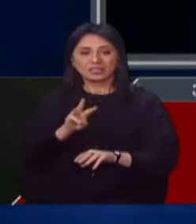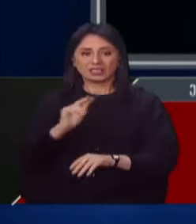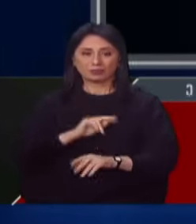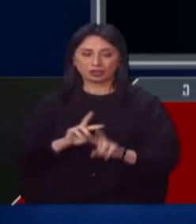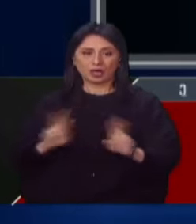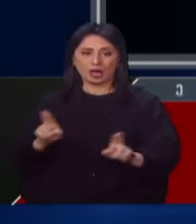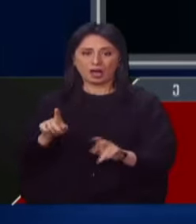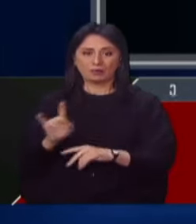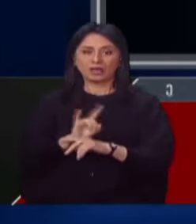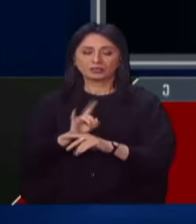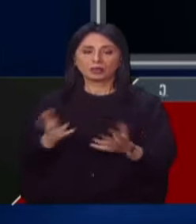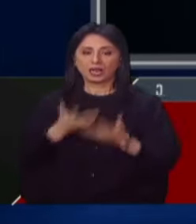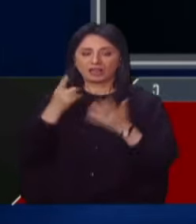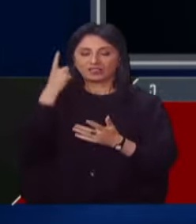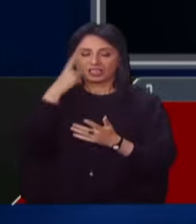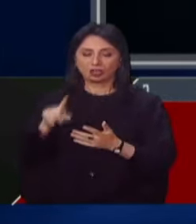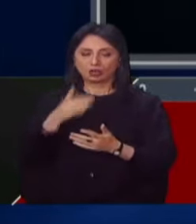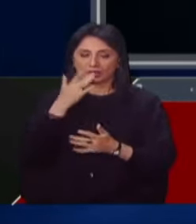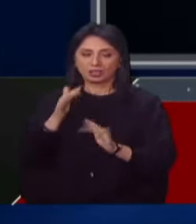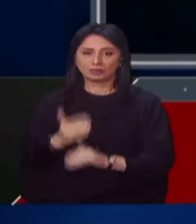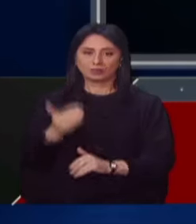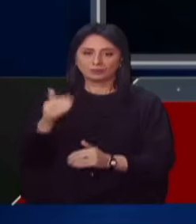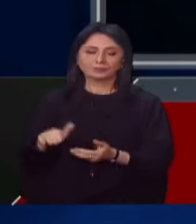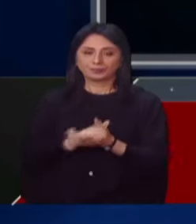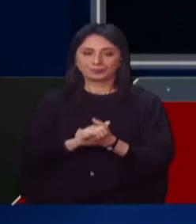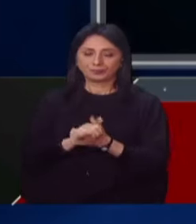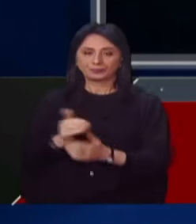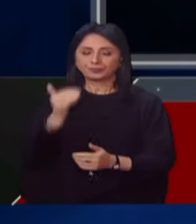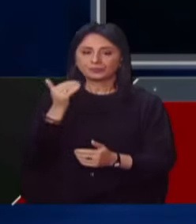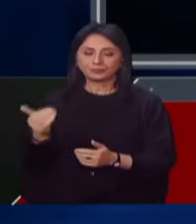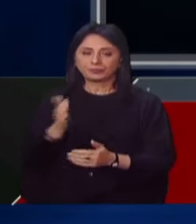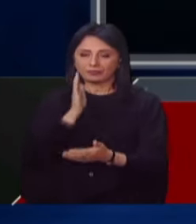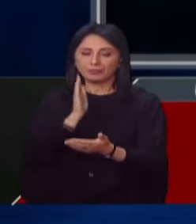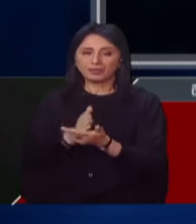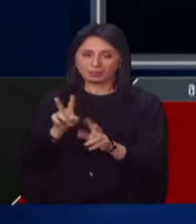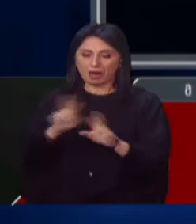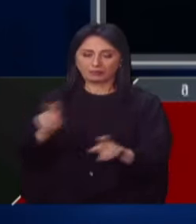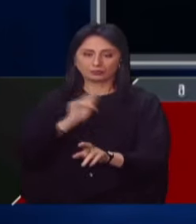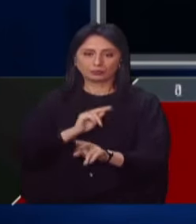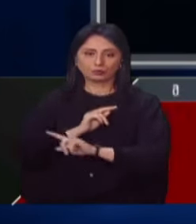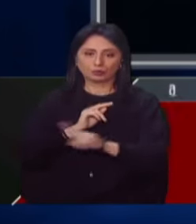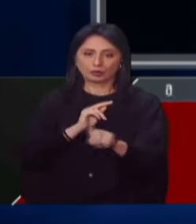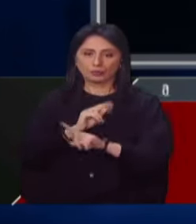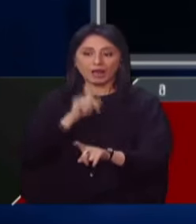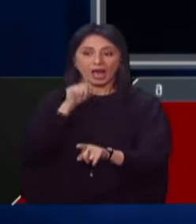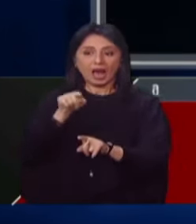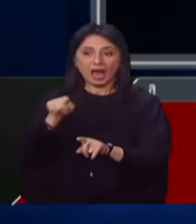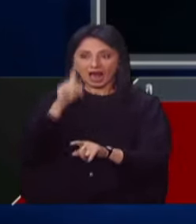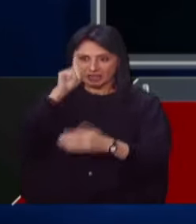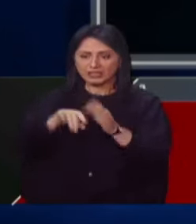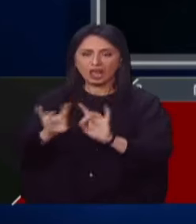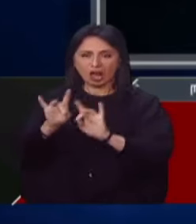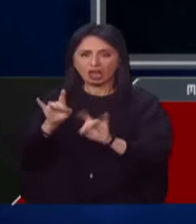მუშაობს ფსევდოლიბერალური იდეოლოგიაც, რომელმაც კოლექტიური ნაცმოძრაობის პირდაპირ თუ ირიბად მიმდევარ ახალგაზრდებს დააჯერა,